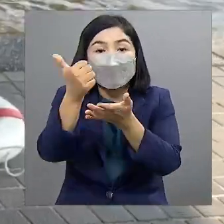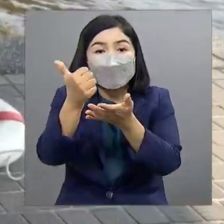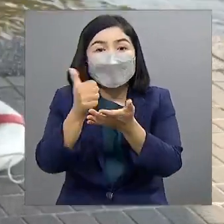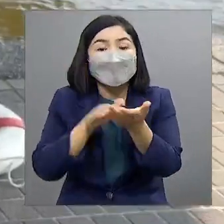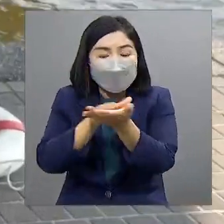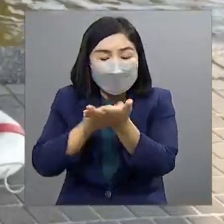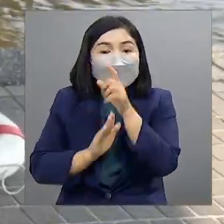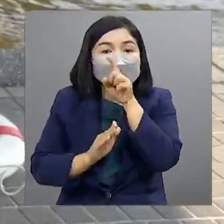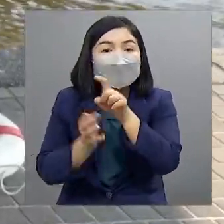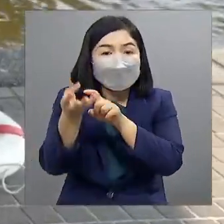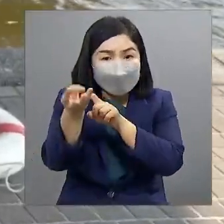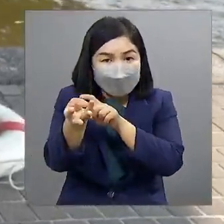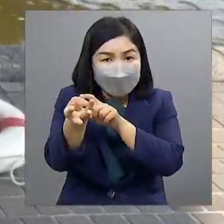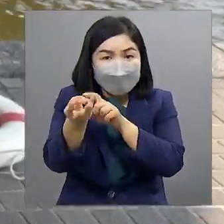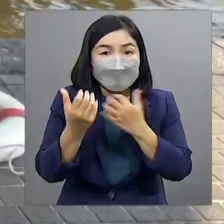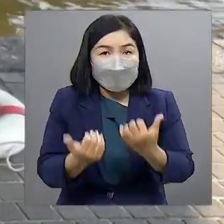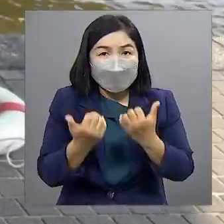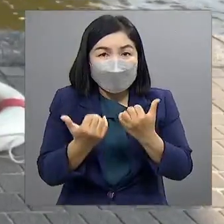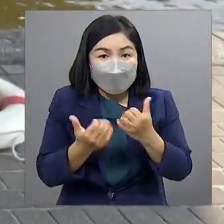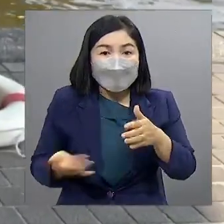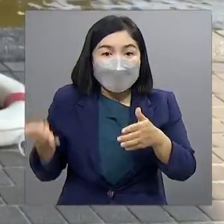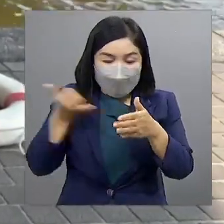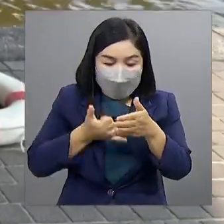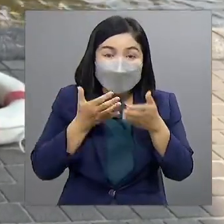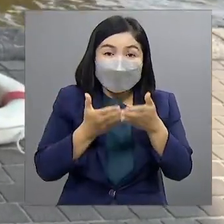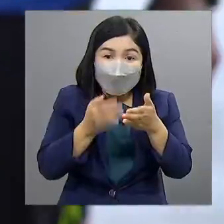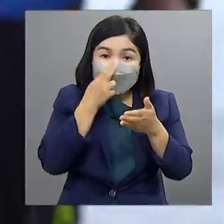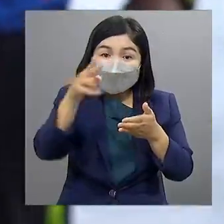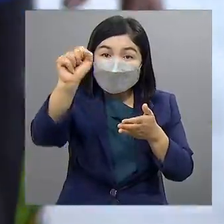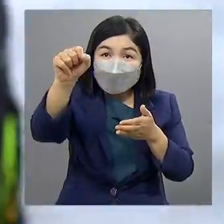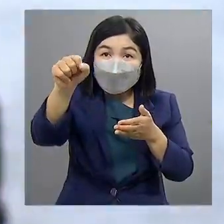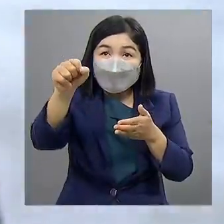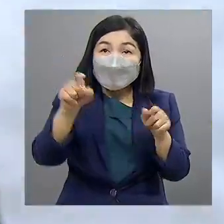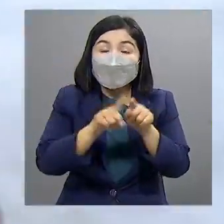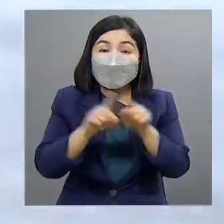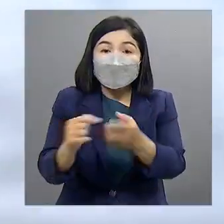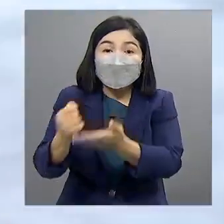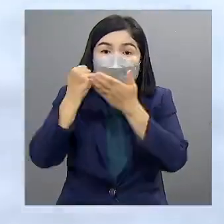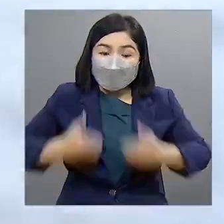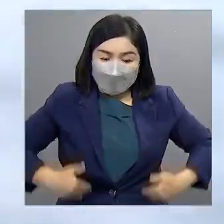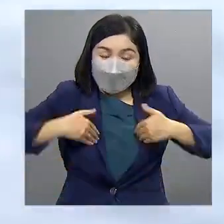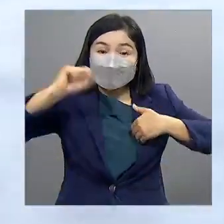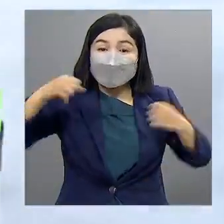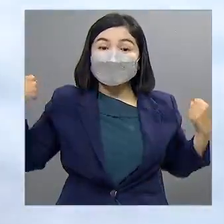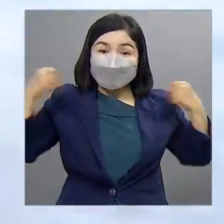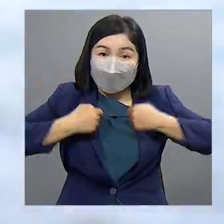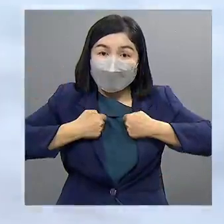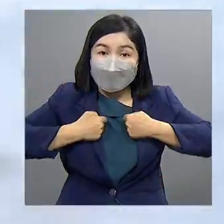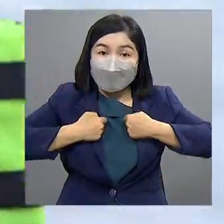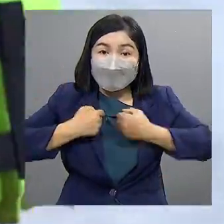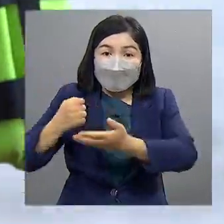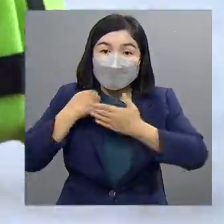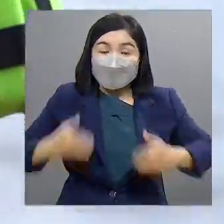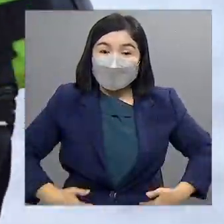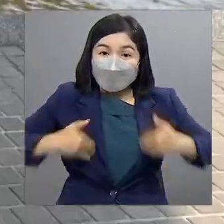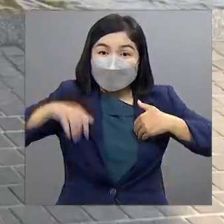ลาที่เราขึ้นเรือทุกๆลำเราจะเห็นแบบนี้ใช่ไหมคะอันนี้ก็คือเสื้อชูชีพ จริงๆมันเขาเรียกว่าเชือกชูชีพแต่มันเป็นแบบพยุงตั